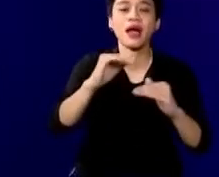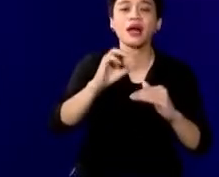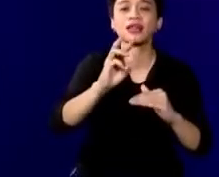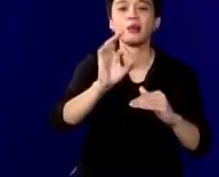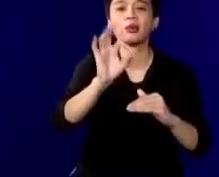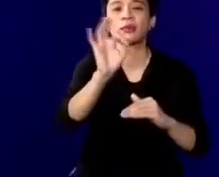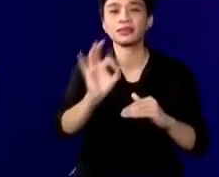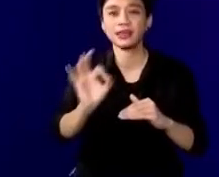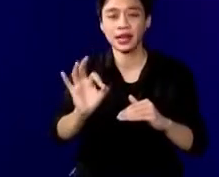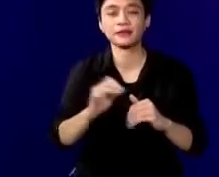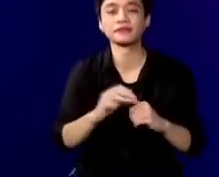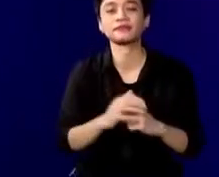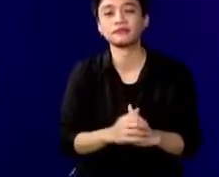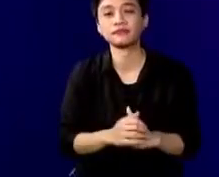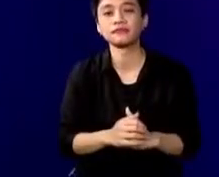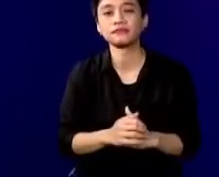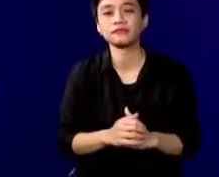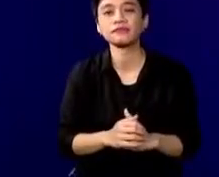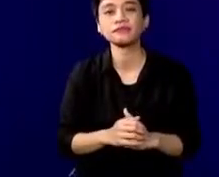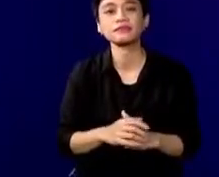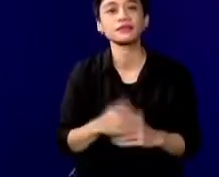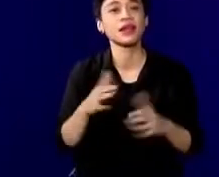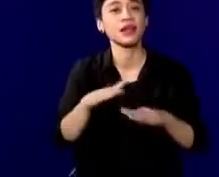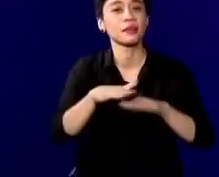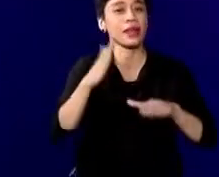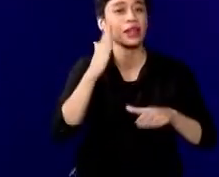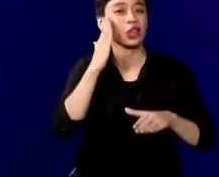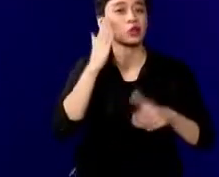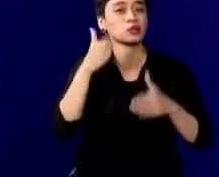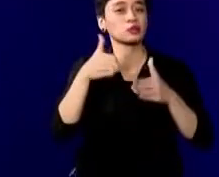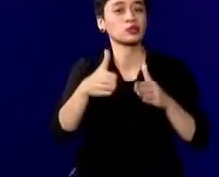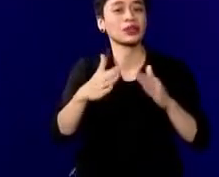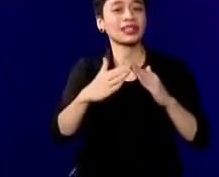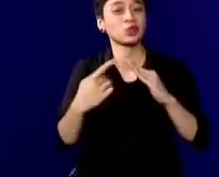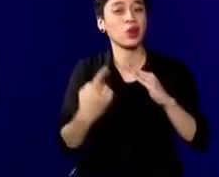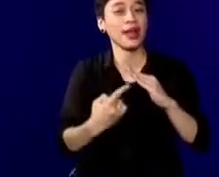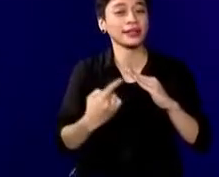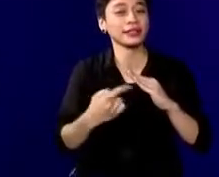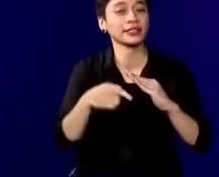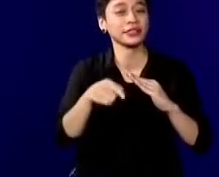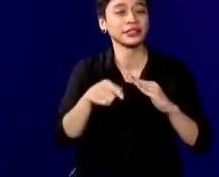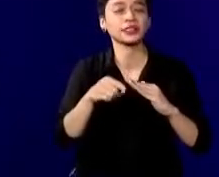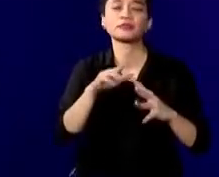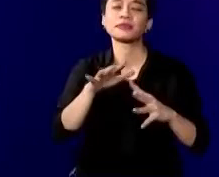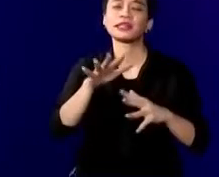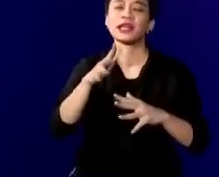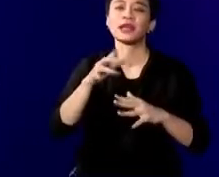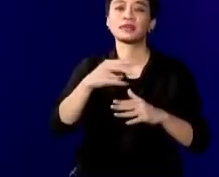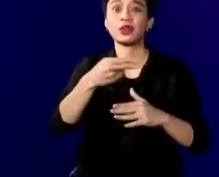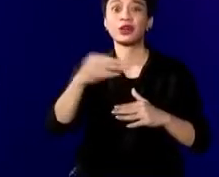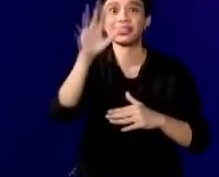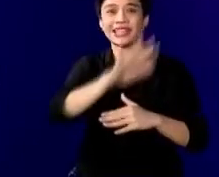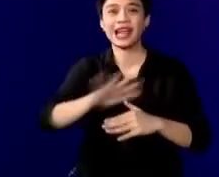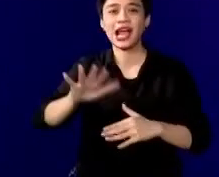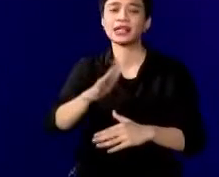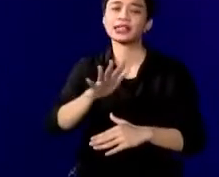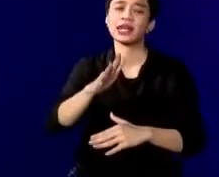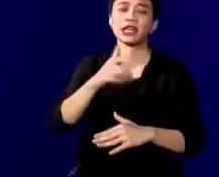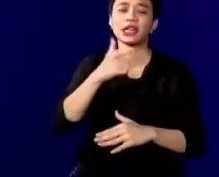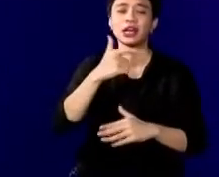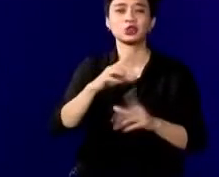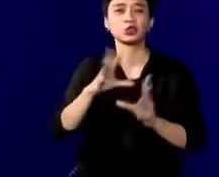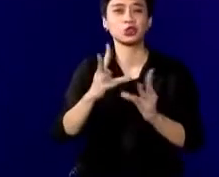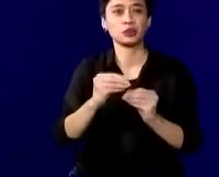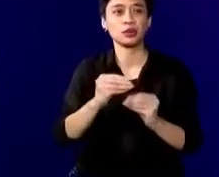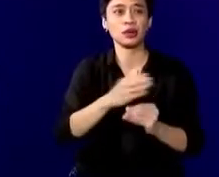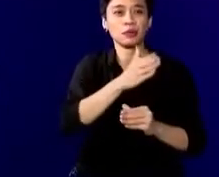ke penggunaan tempat tidur isolasi ini di seluruh Indonesia kalau kita ambil rata-rata ini angkanya meningkat